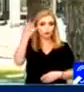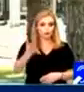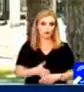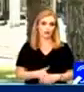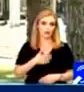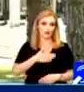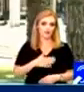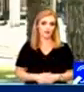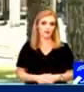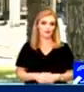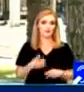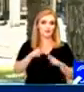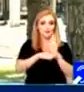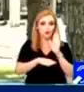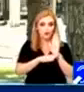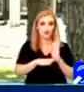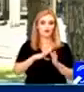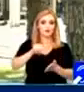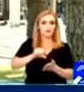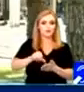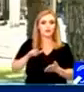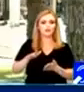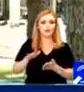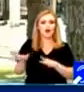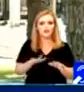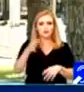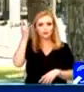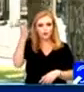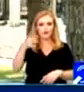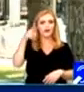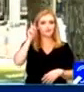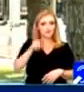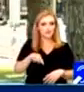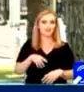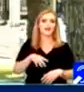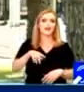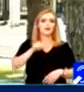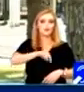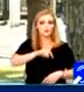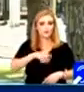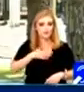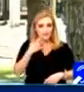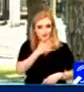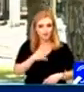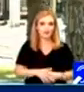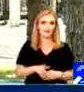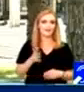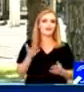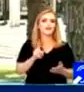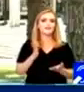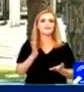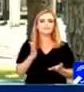În cadrul programului, copiii vor fi antrenați în activități culturale, vor cunoaște istoria neamului, portul neamului, care care sunt instrumentele